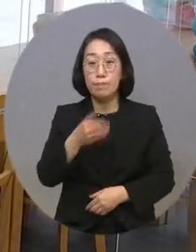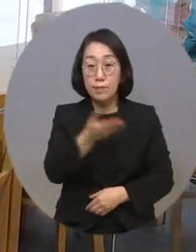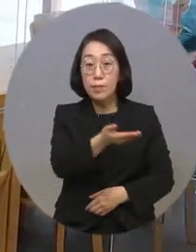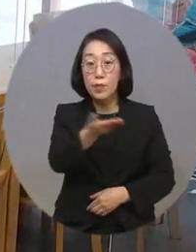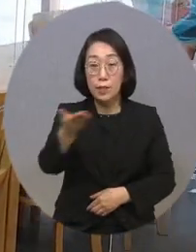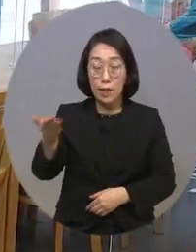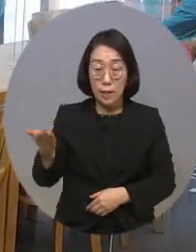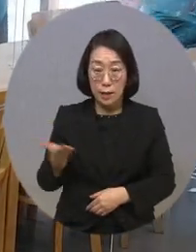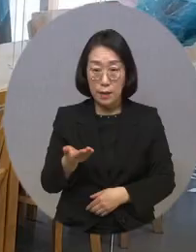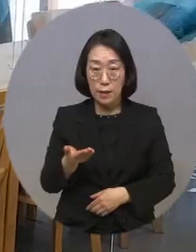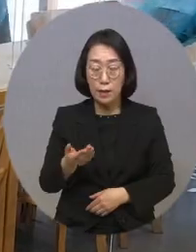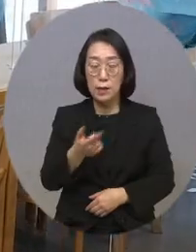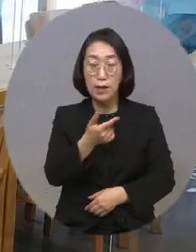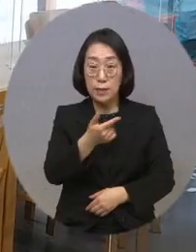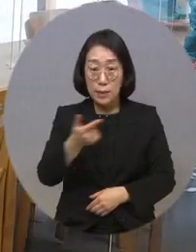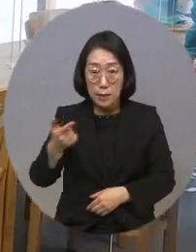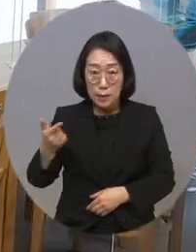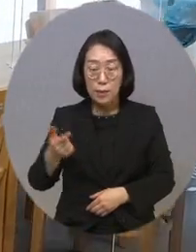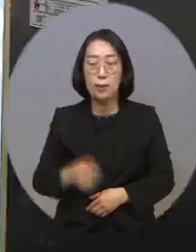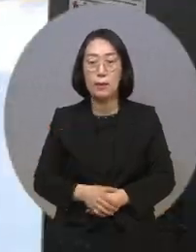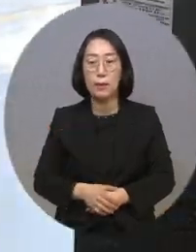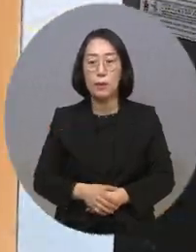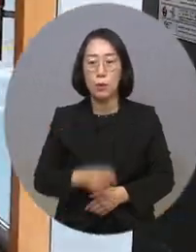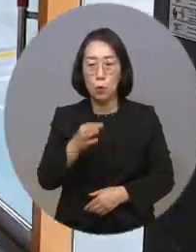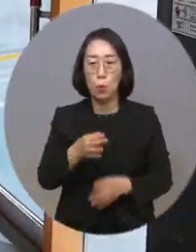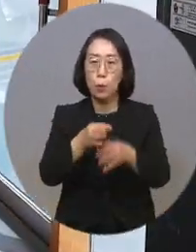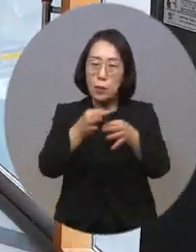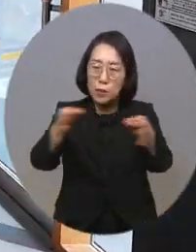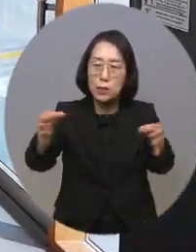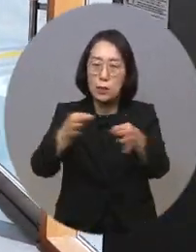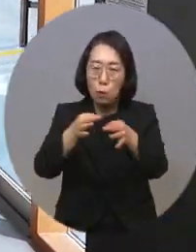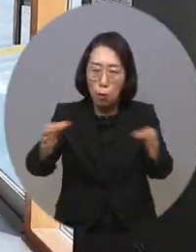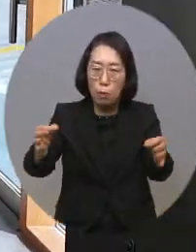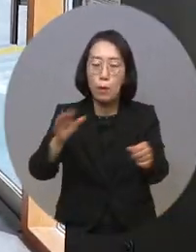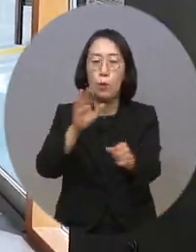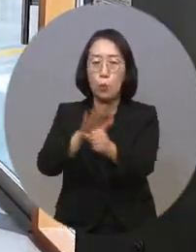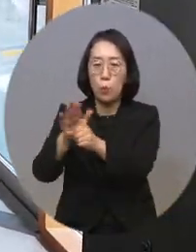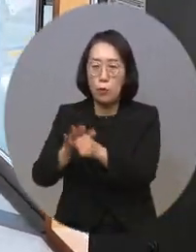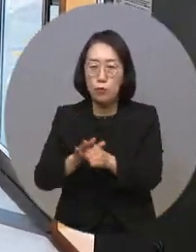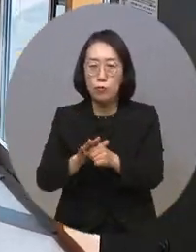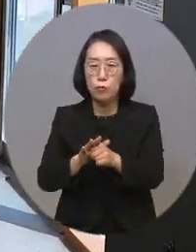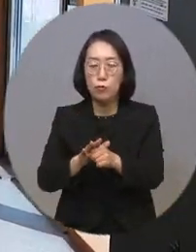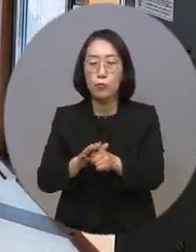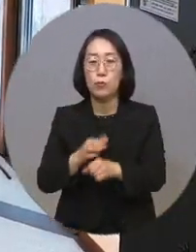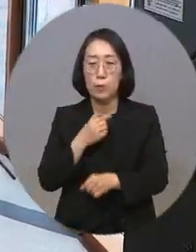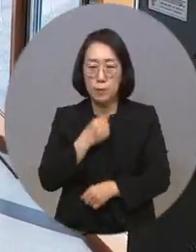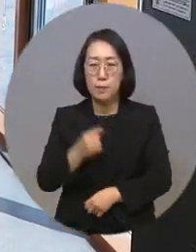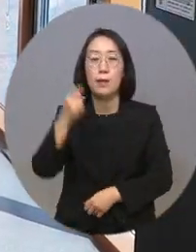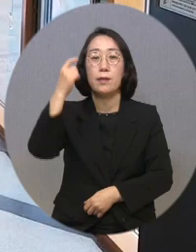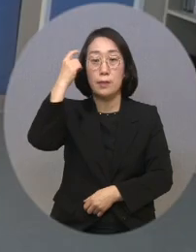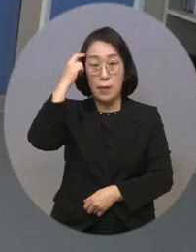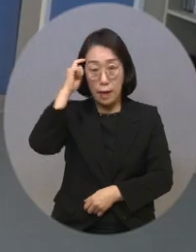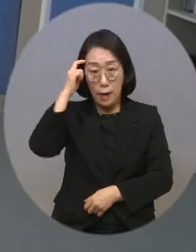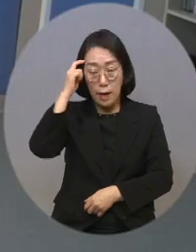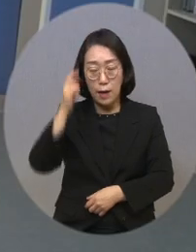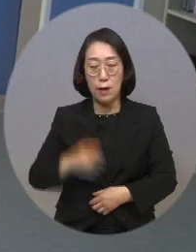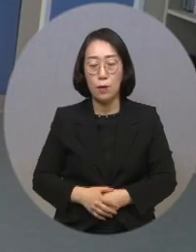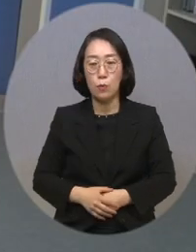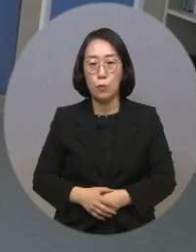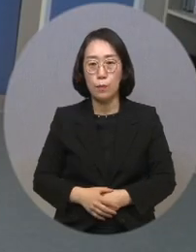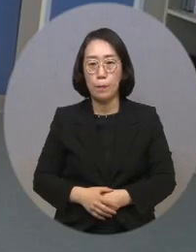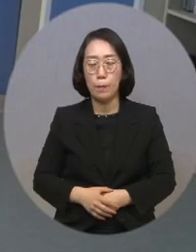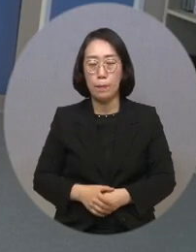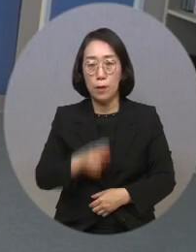그분들께 많은 그 금전적인 지원을 좀 해드려야 되겠다 하는 거 하고요. 두 번째는 지금